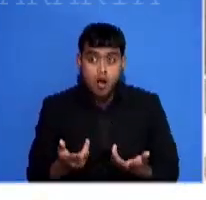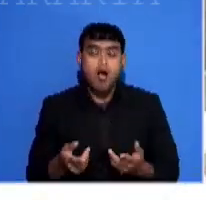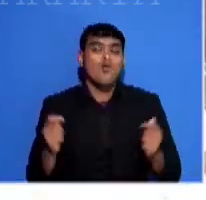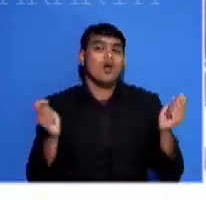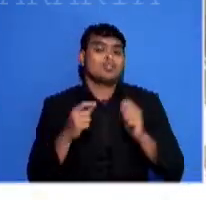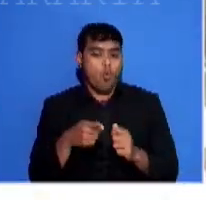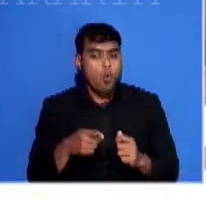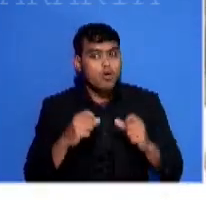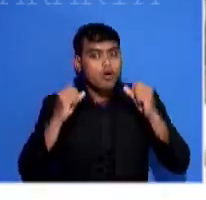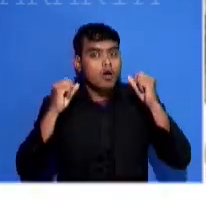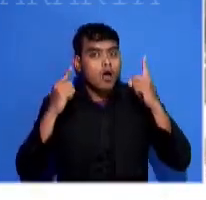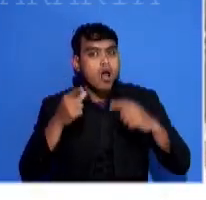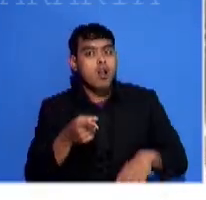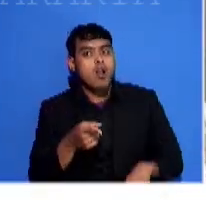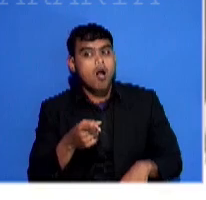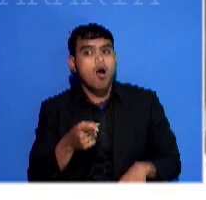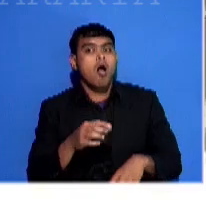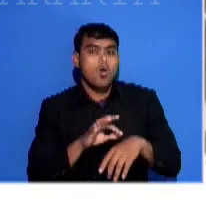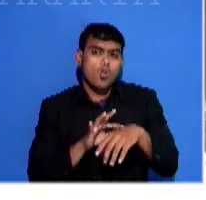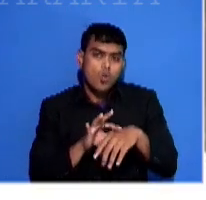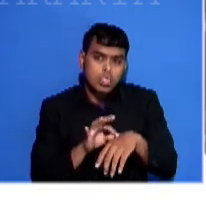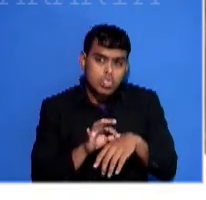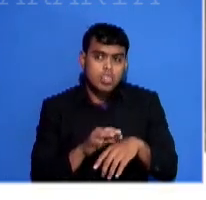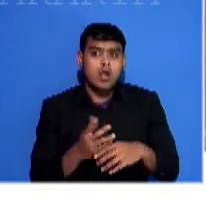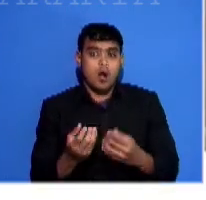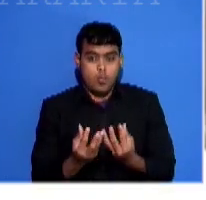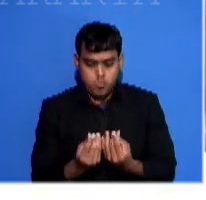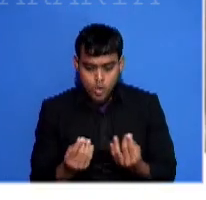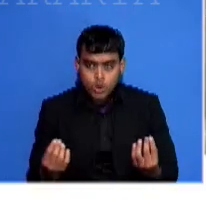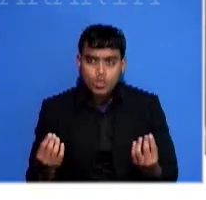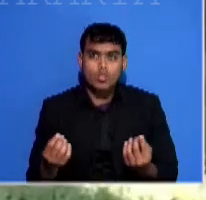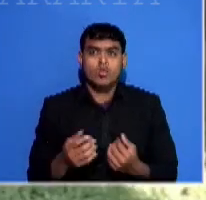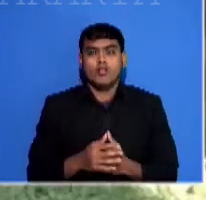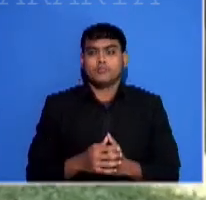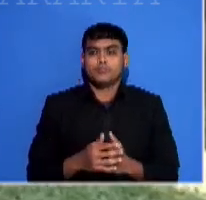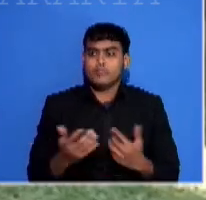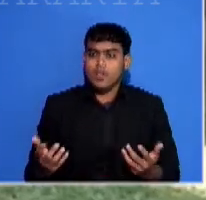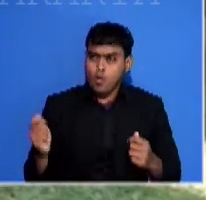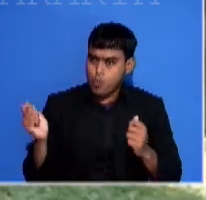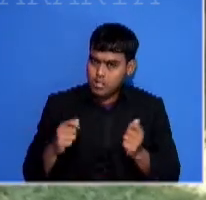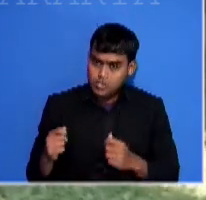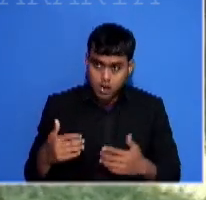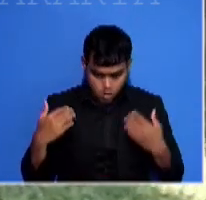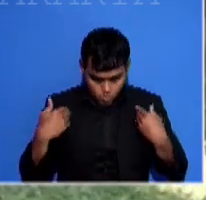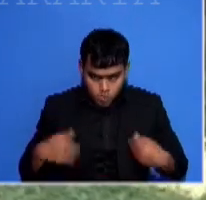sini ada wayang kulit, ada wayang suket, kemudian wayang orang juga sampai penyewaan.